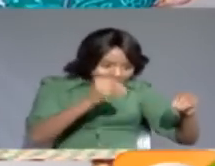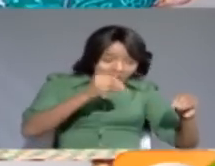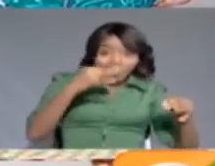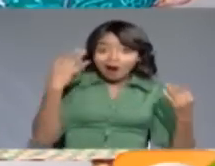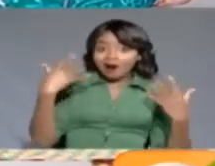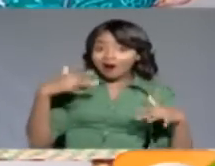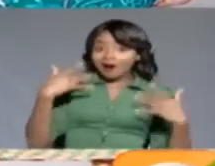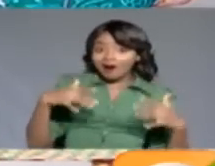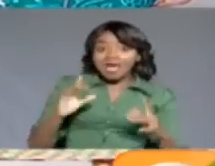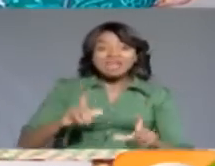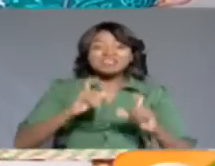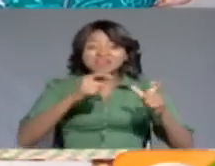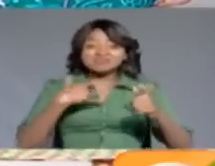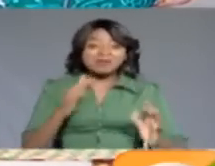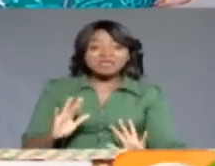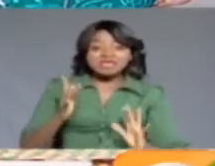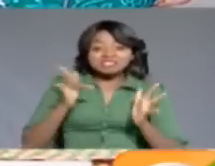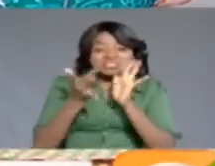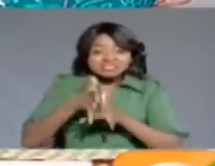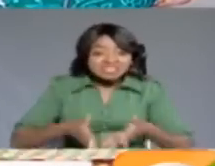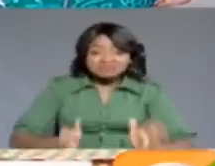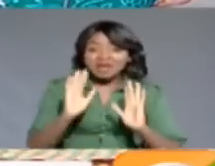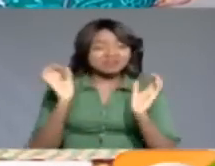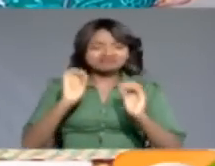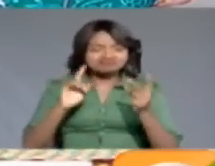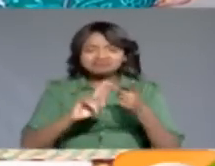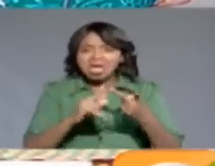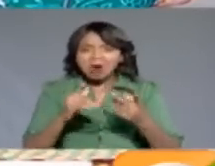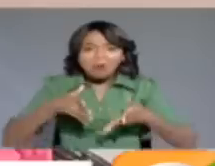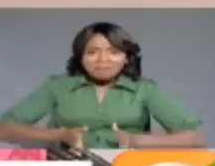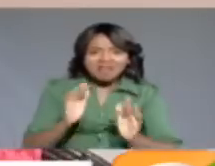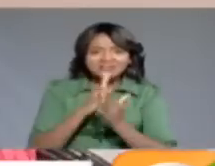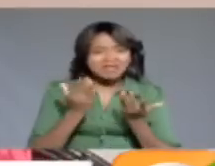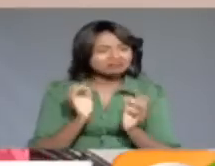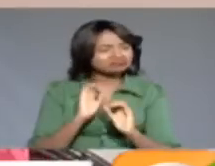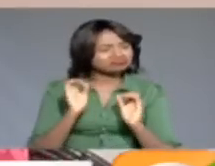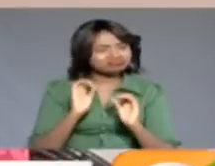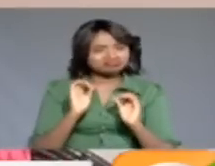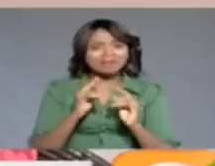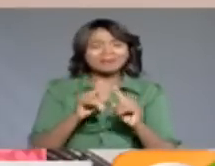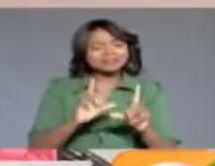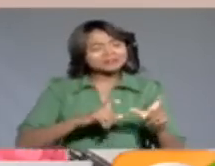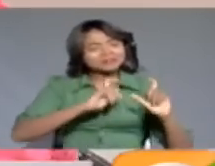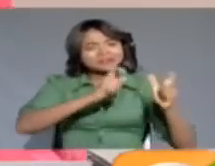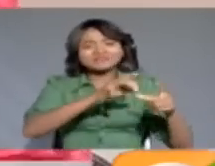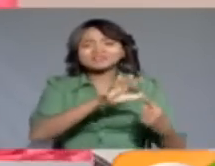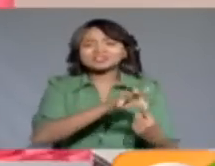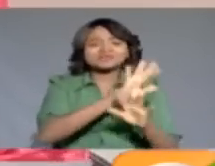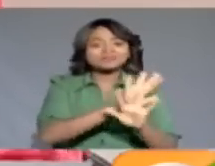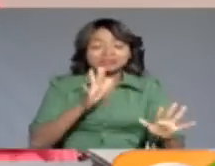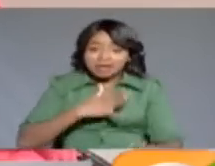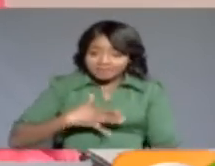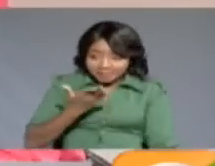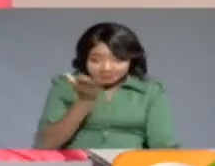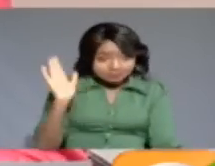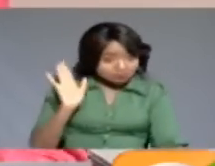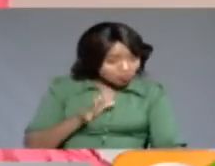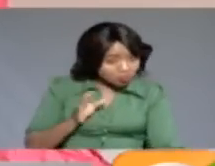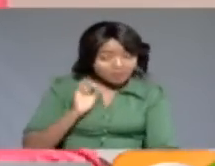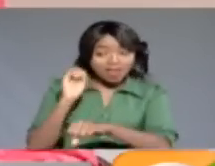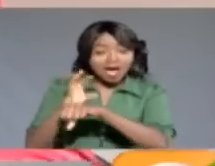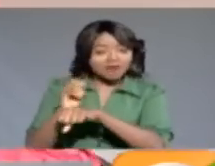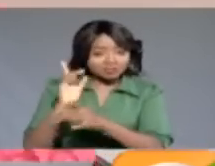hakuna Christmas wala hakuna nini. Ni mahaba ya jamaa. Labda kwa kina mama tungependa tu kuwapatia ushauri wa bure. Kama itawezekana,